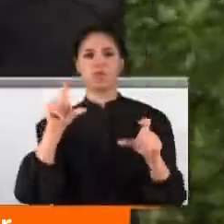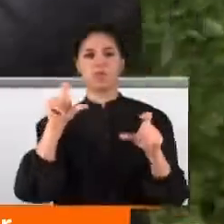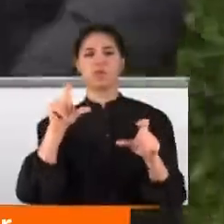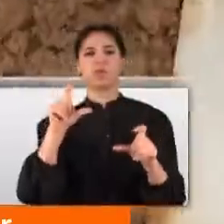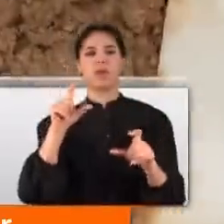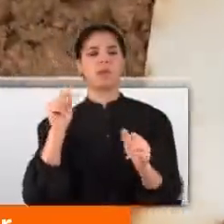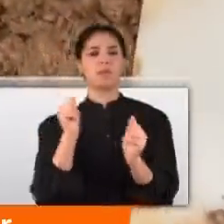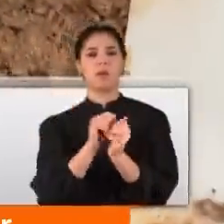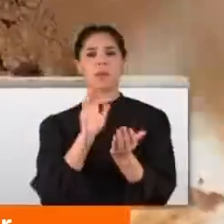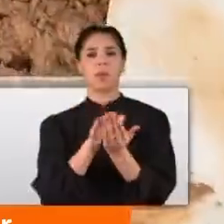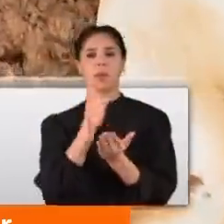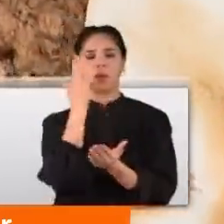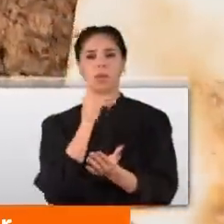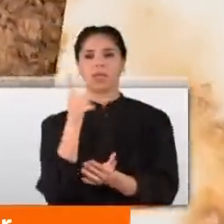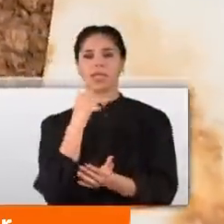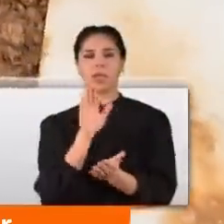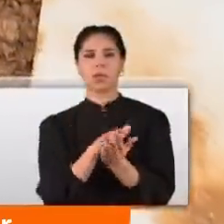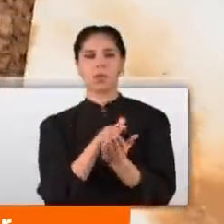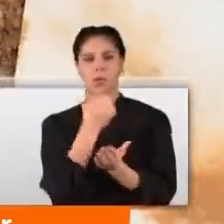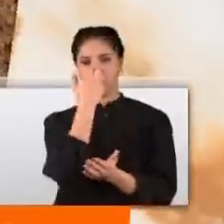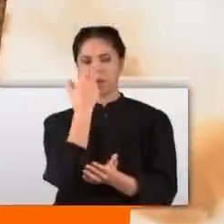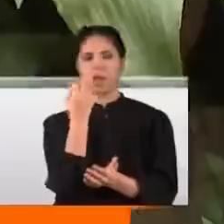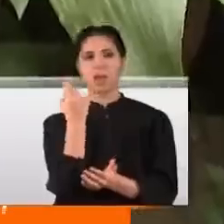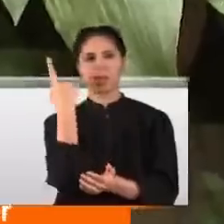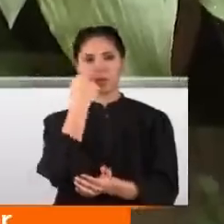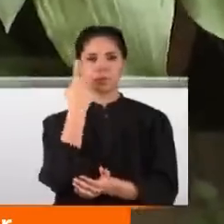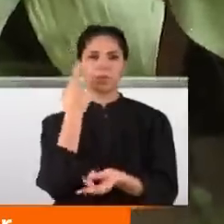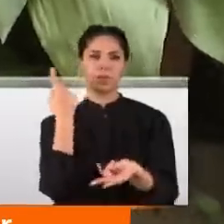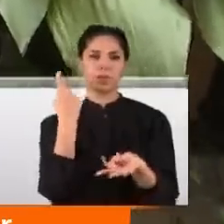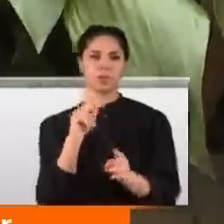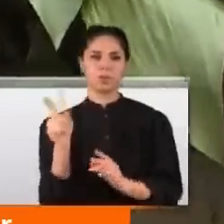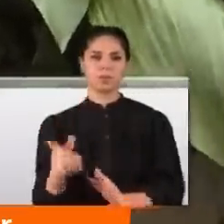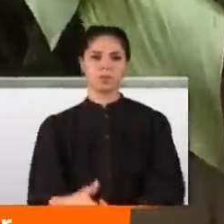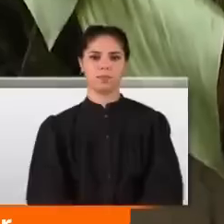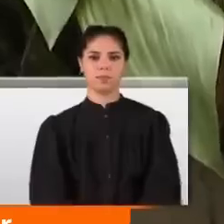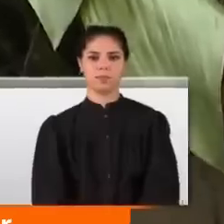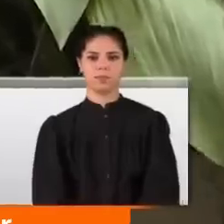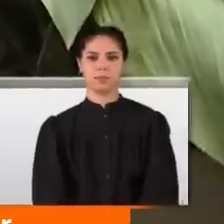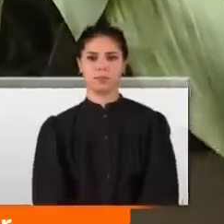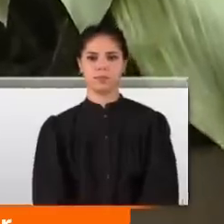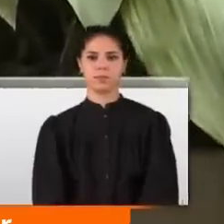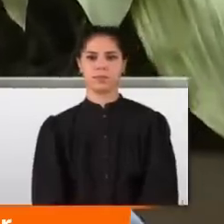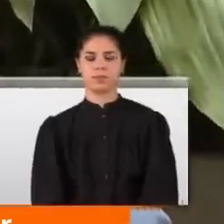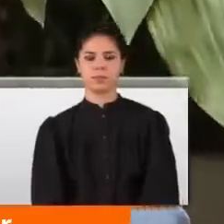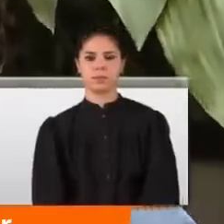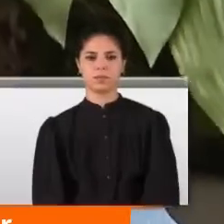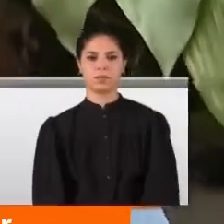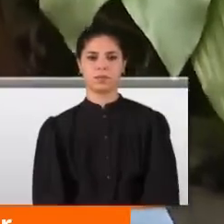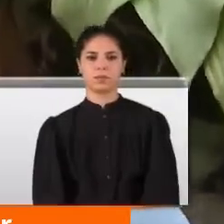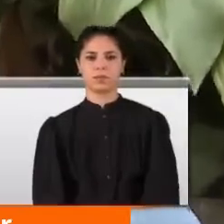Hera'sı yok. Çünkü sevimli köpek Hera kansere yenik düştü. Ben çok üzüldüm baba. Kavuşacağız bir gün söz.